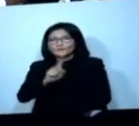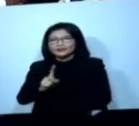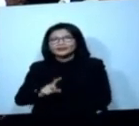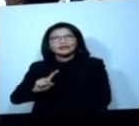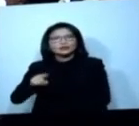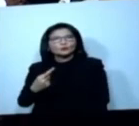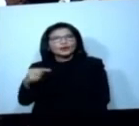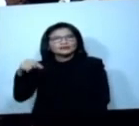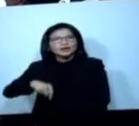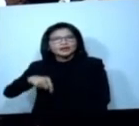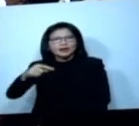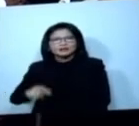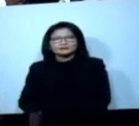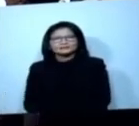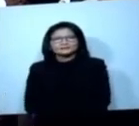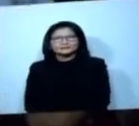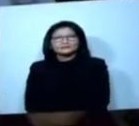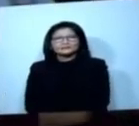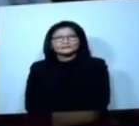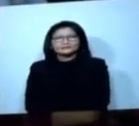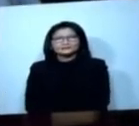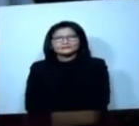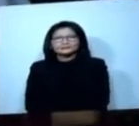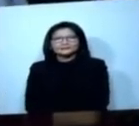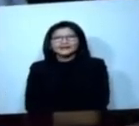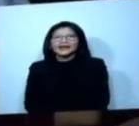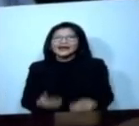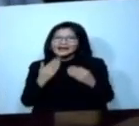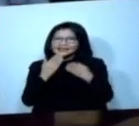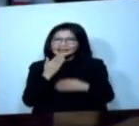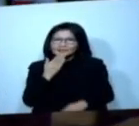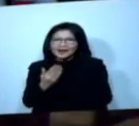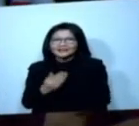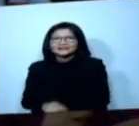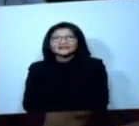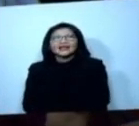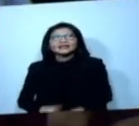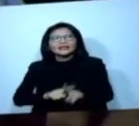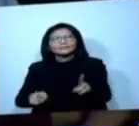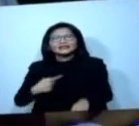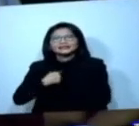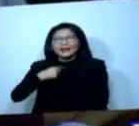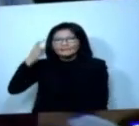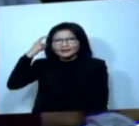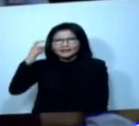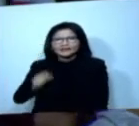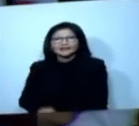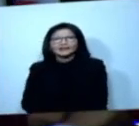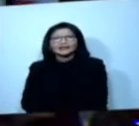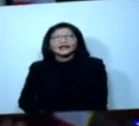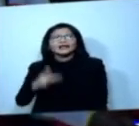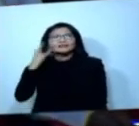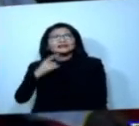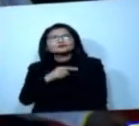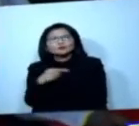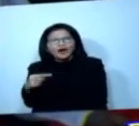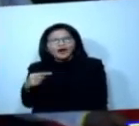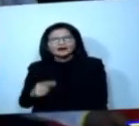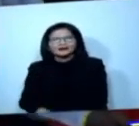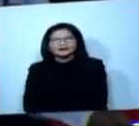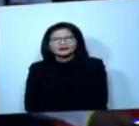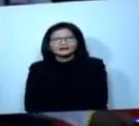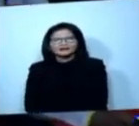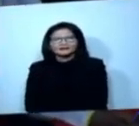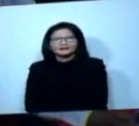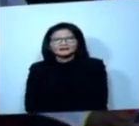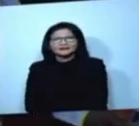terjadi antara Golkar dan Gerindra. Tak jelas siapa merugikan dan menguntungkan, demikian pula misal yang terjadi pada PPP dengan